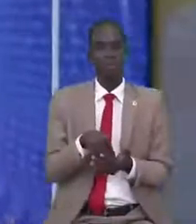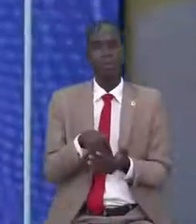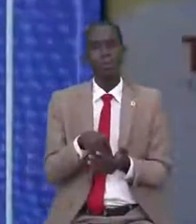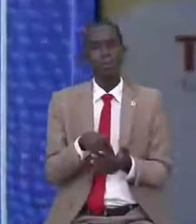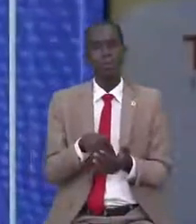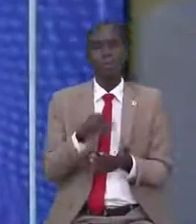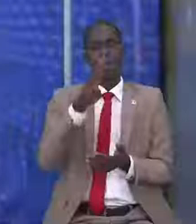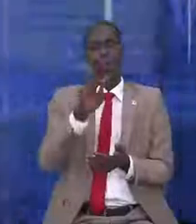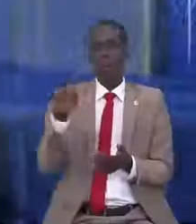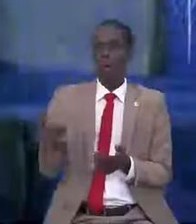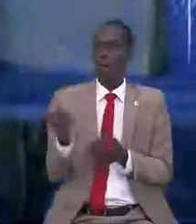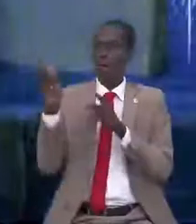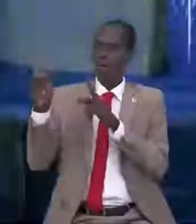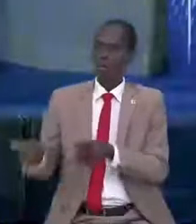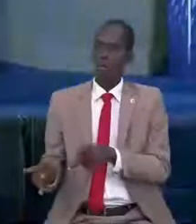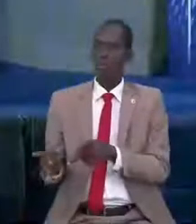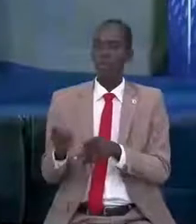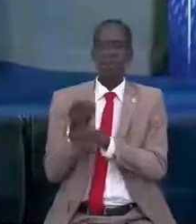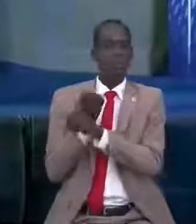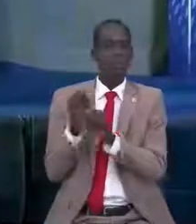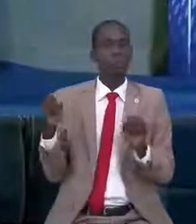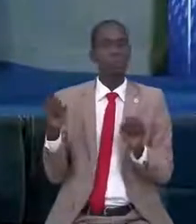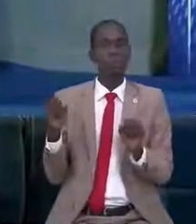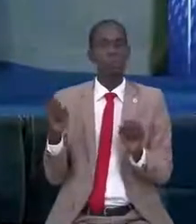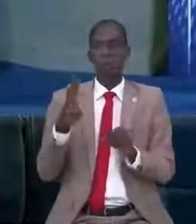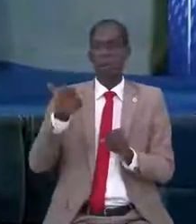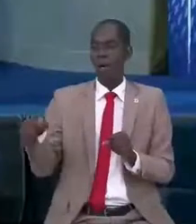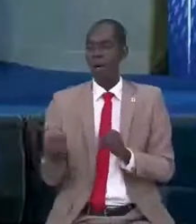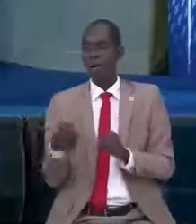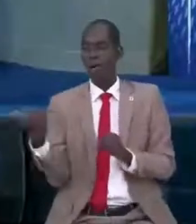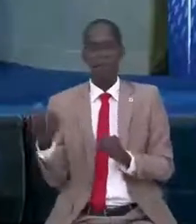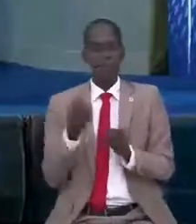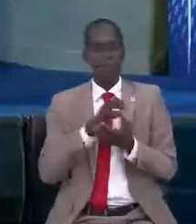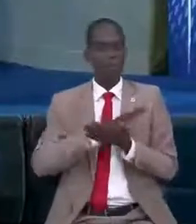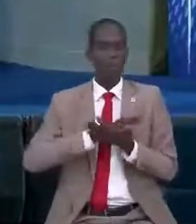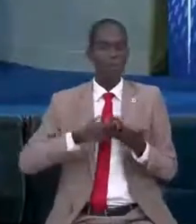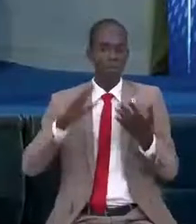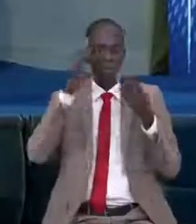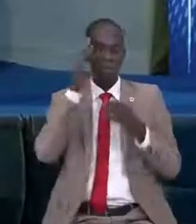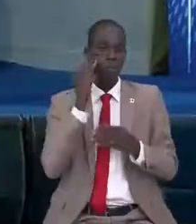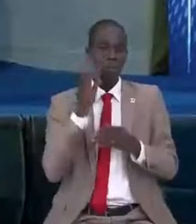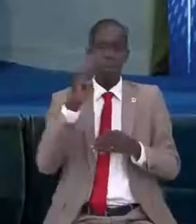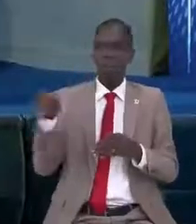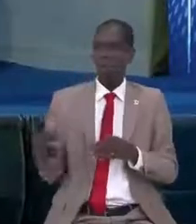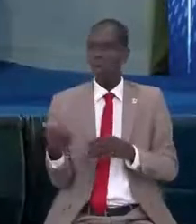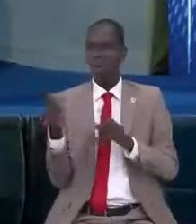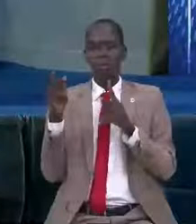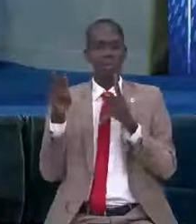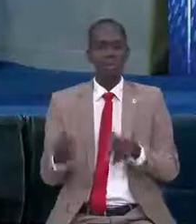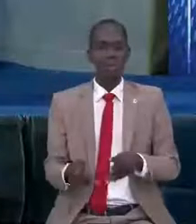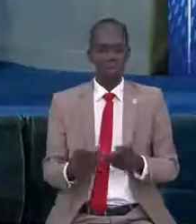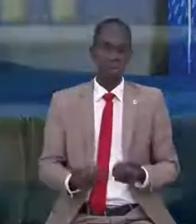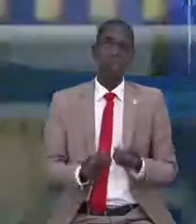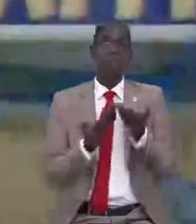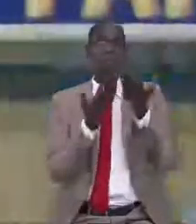te tenir avec le salut de quelqu'un, avec la sanctification de quelqu'un, avec le sacrifice